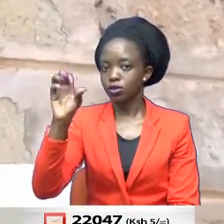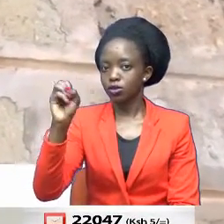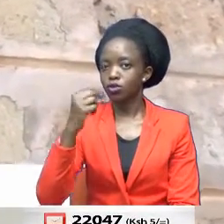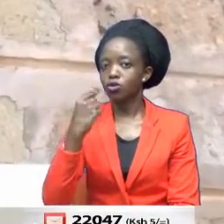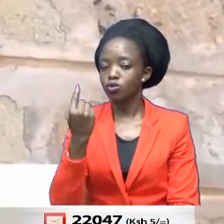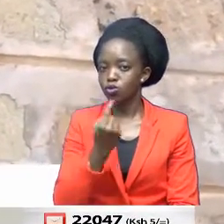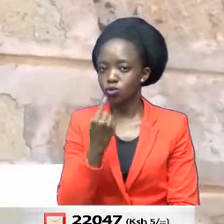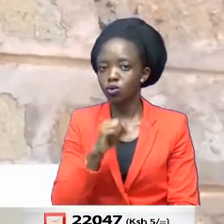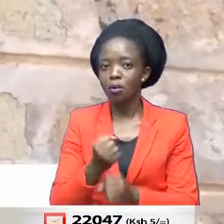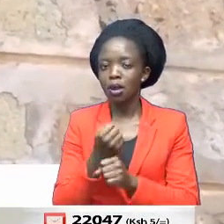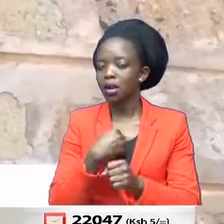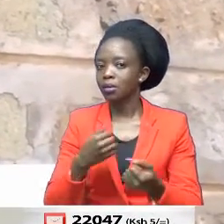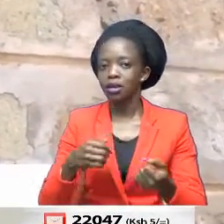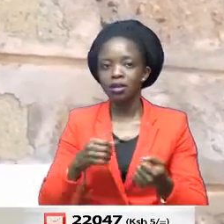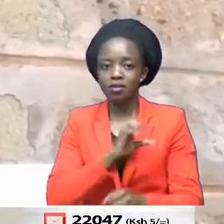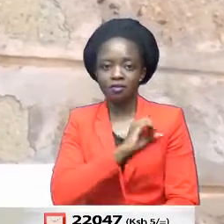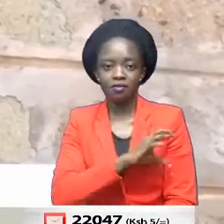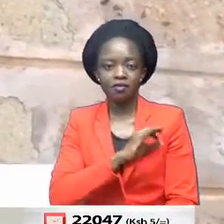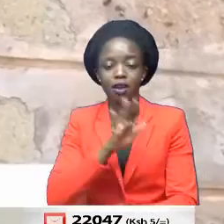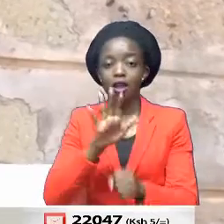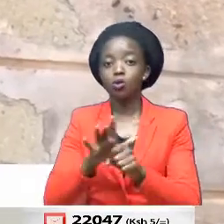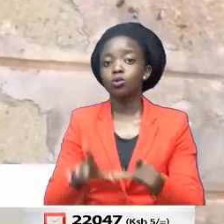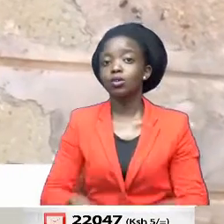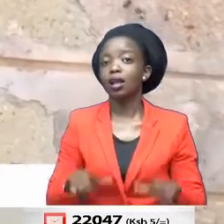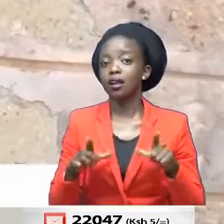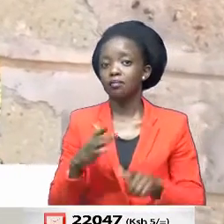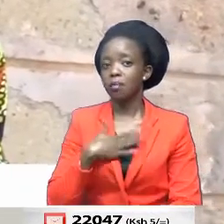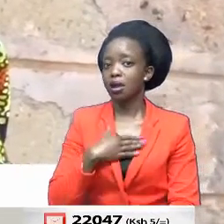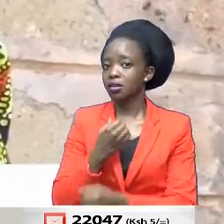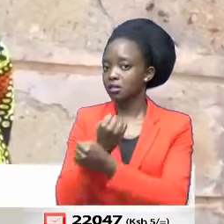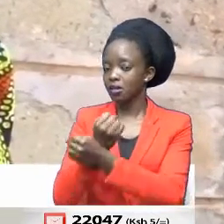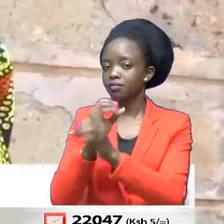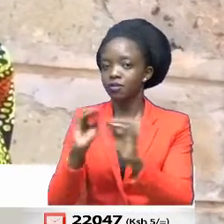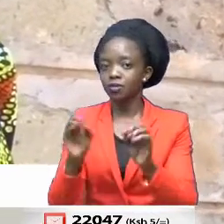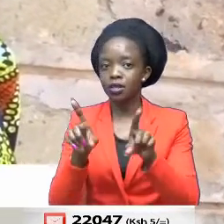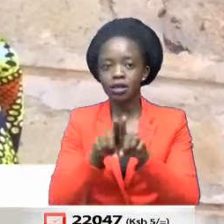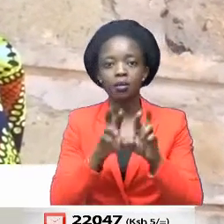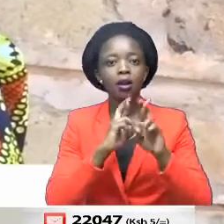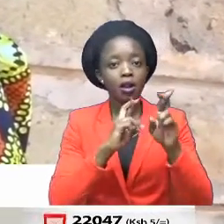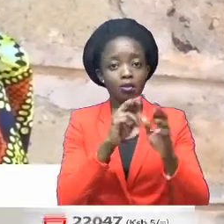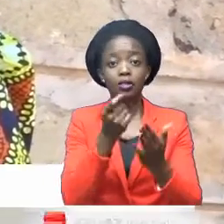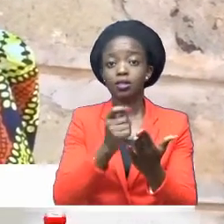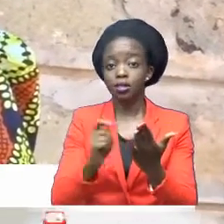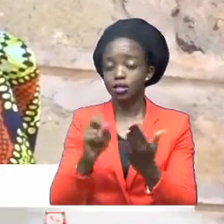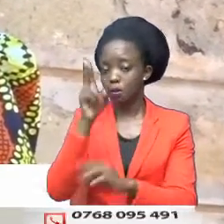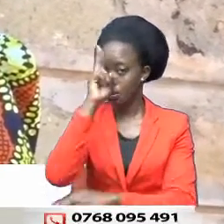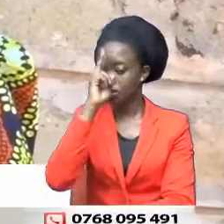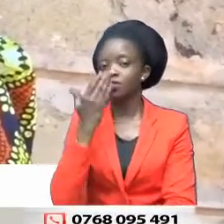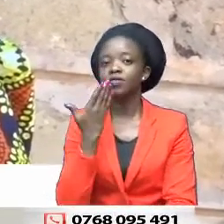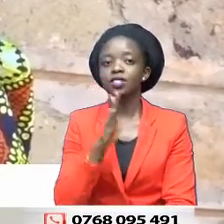anamtishia maisha. Hata hiyo report ameandika kwa polisi.